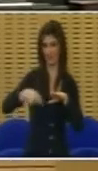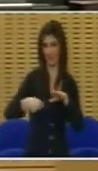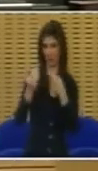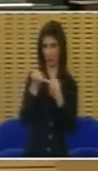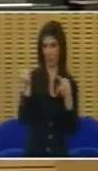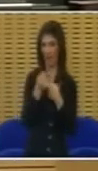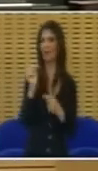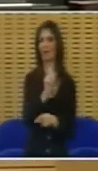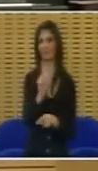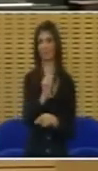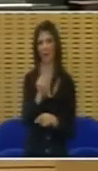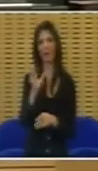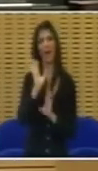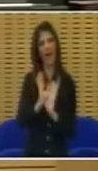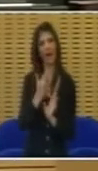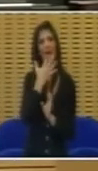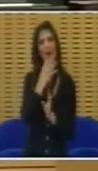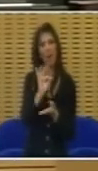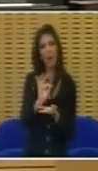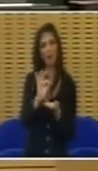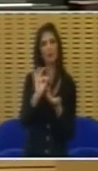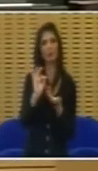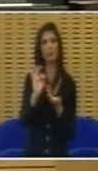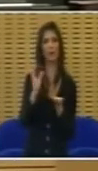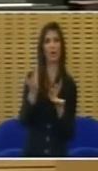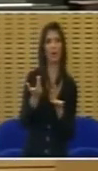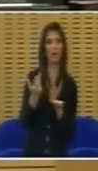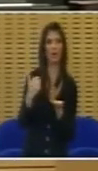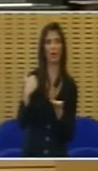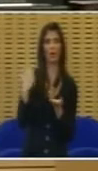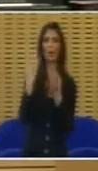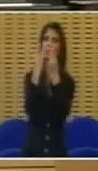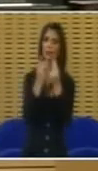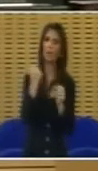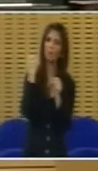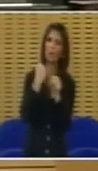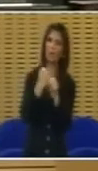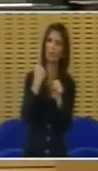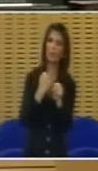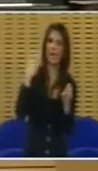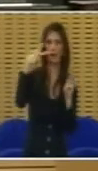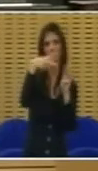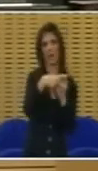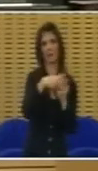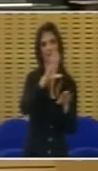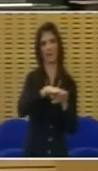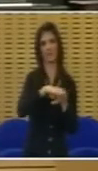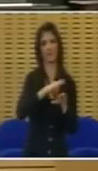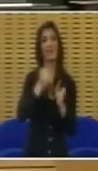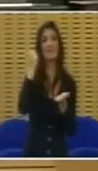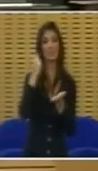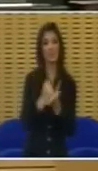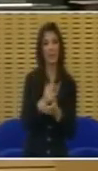υπαρκτές, αλλά λόγω πρακτικών που εφάρμοζαν οι τράπεζες και των καθοριστικών αποφάσεων που έλαβαν